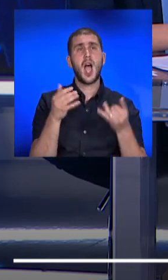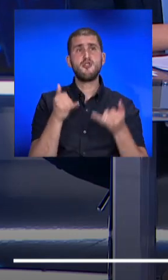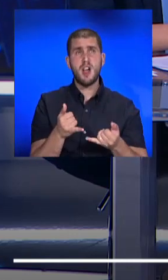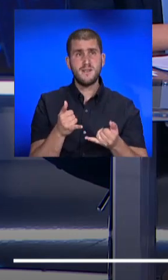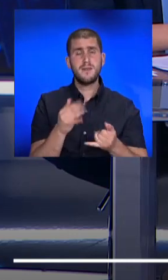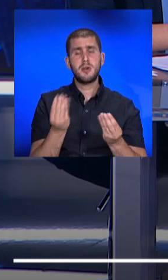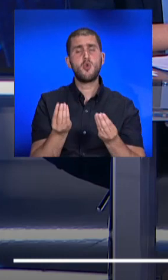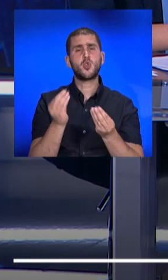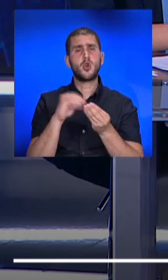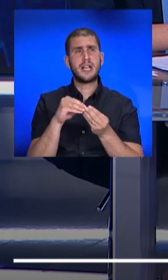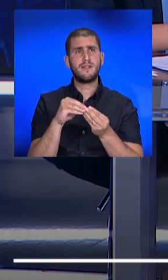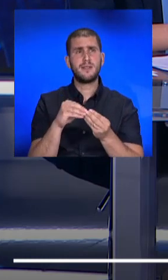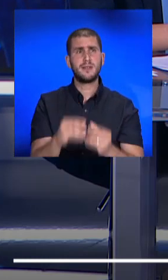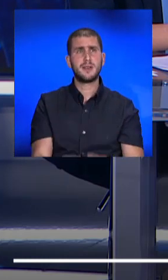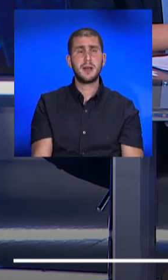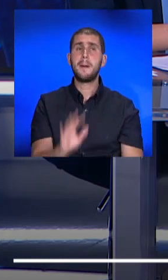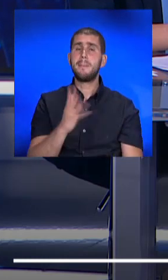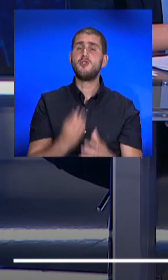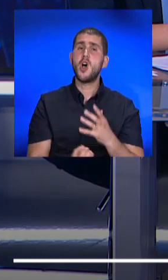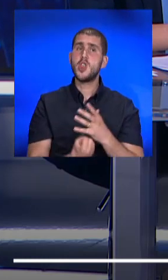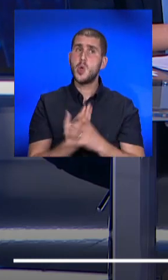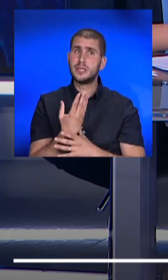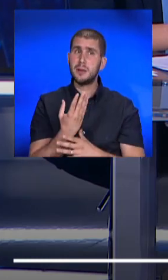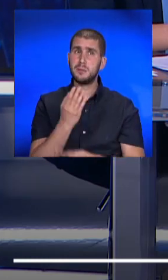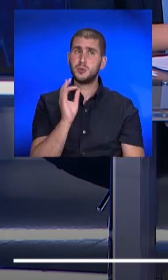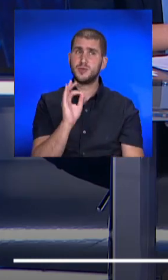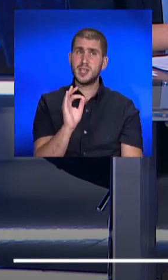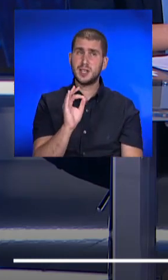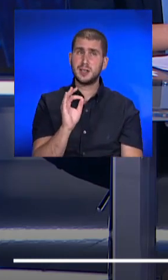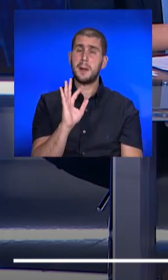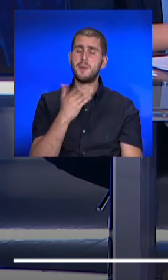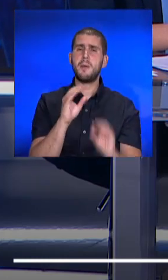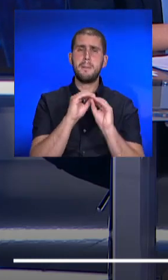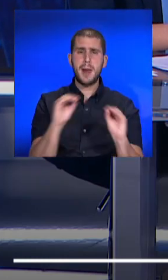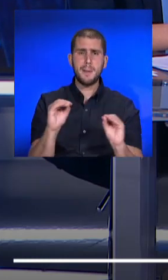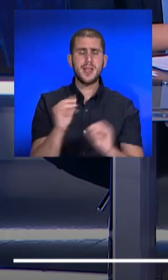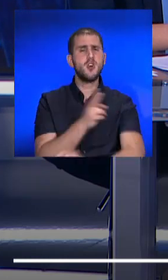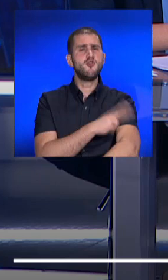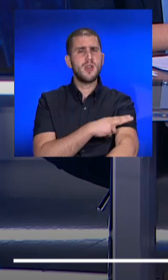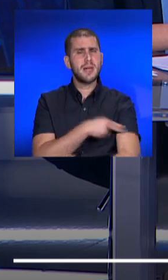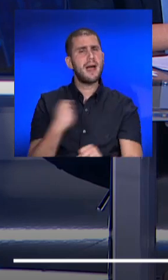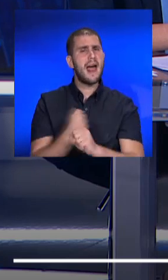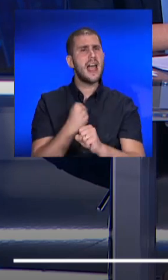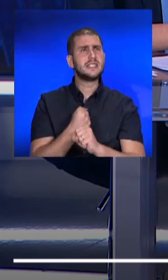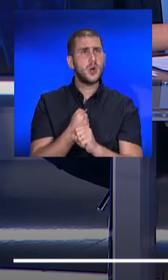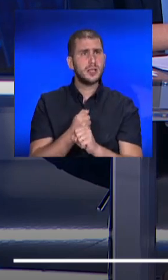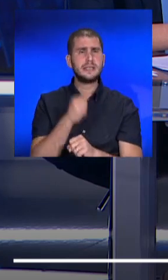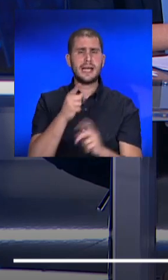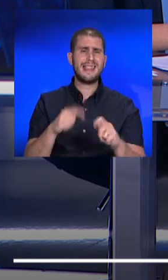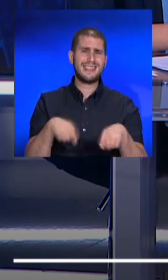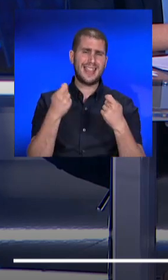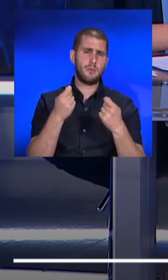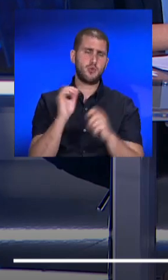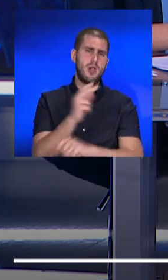ודבר, מה שנוצר כדי, מה שמלמד את השוטרים לעשות את זה, זה התרבות